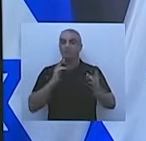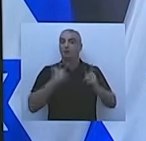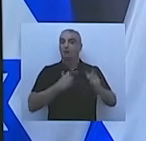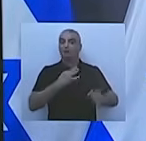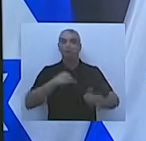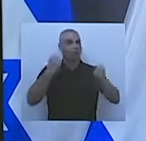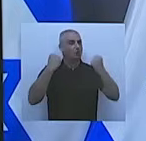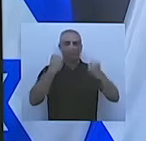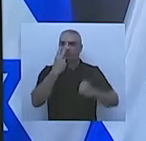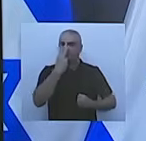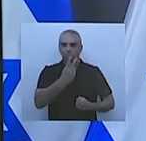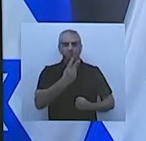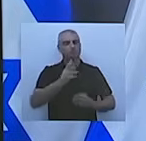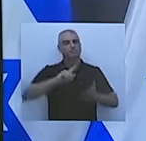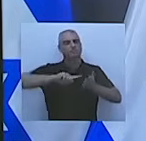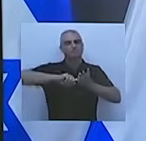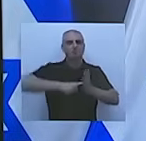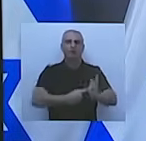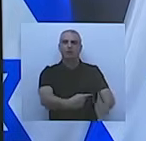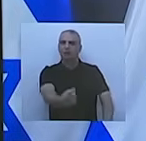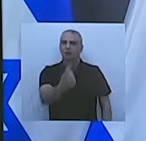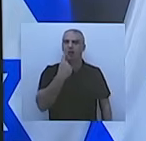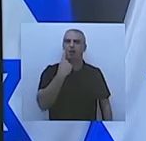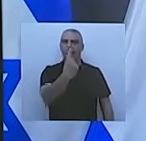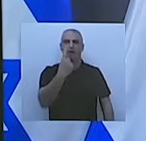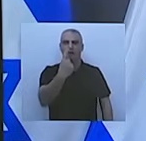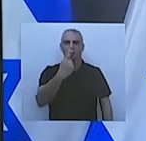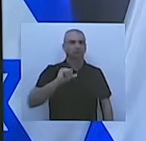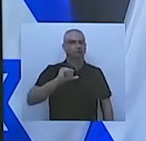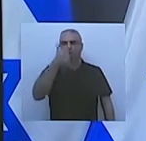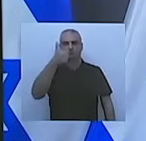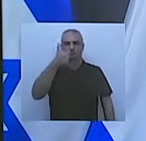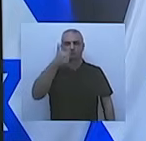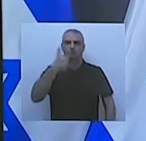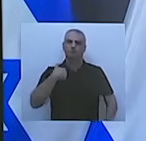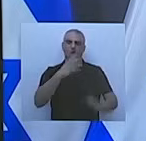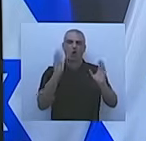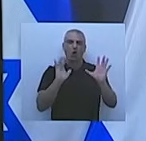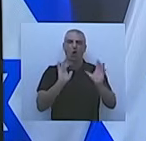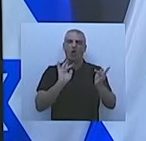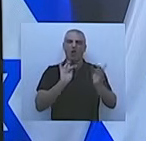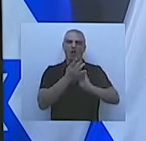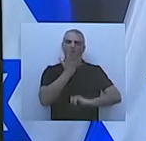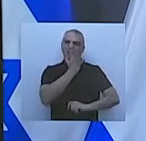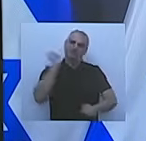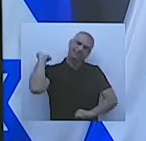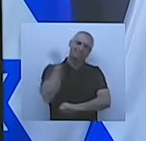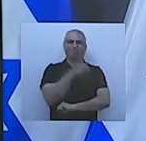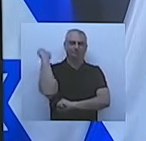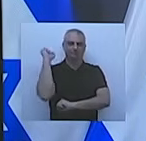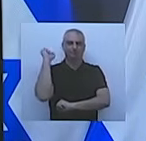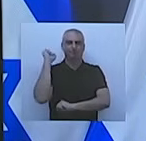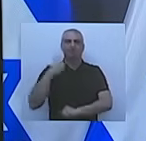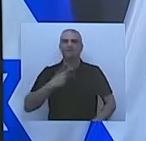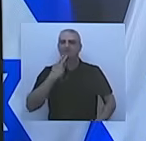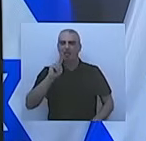chemați la drapel este prima implicație a doua implicație economică Economic vorbind a care sunt în Israel suferă